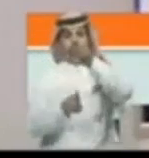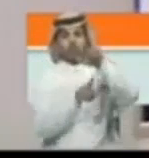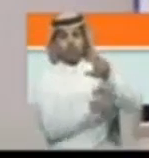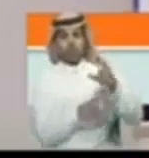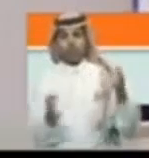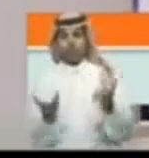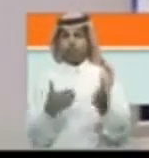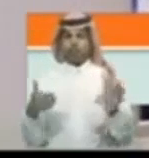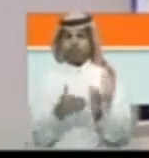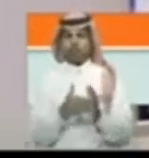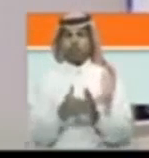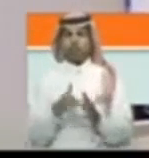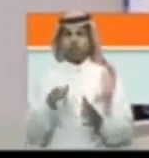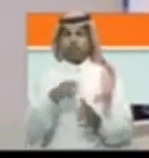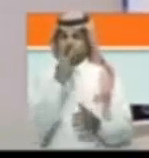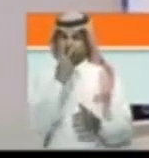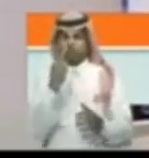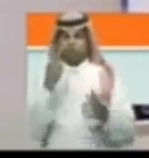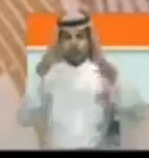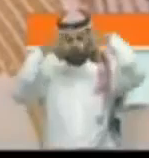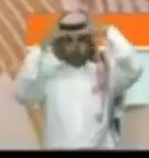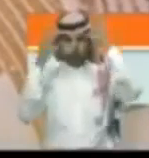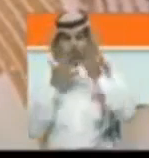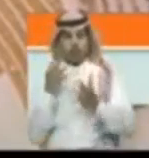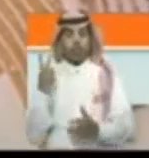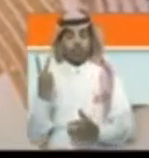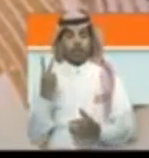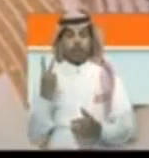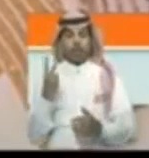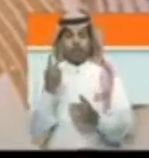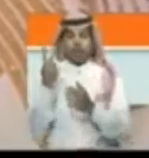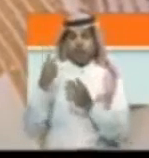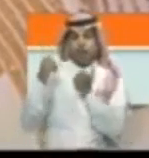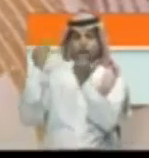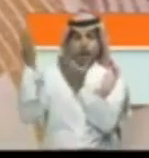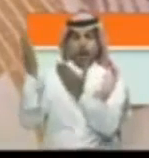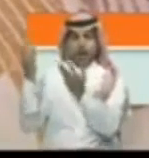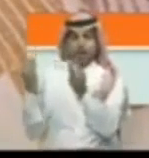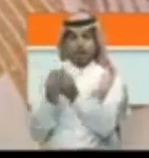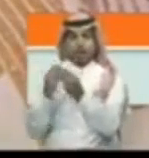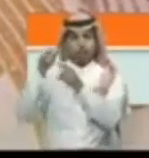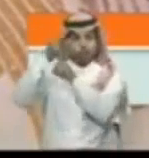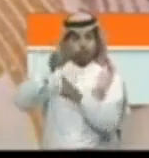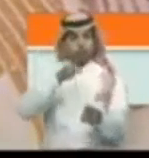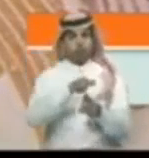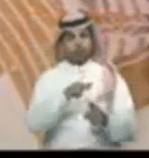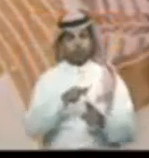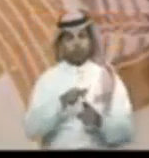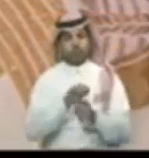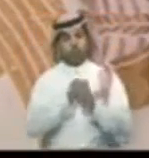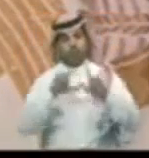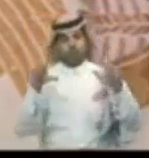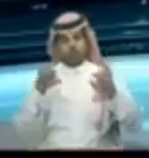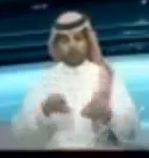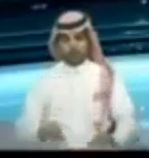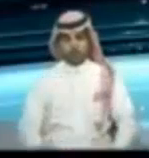مؤكدا أن القيادة العامة رصدت 2 طيارين أجنبيين شارك في غارات لطيران قوات الوفاق